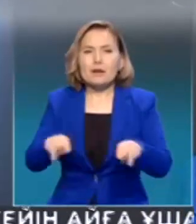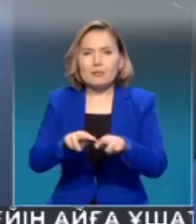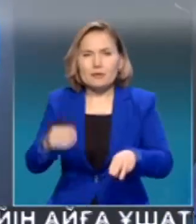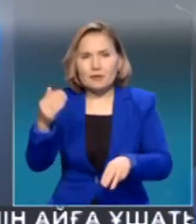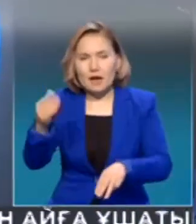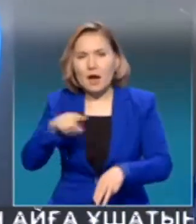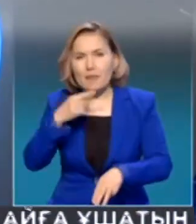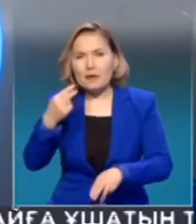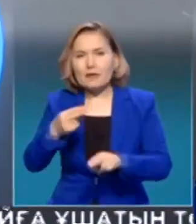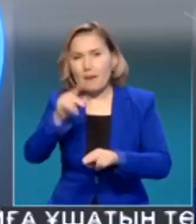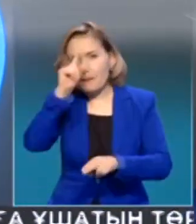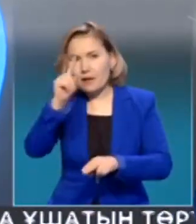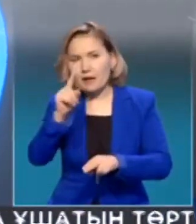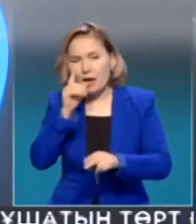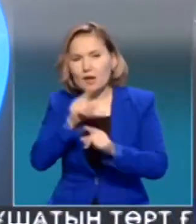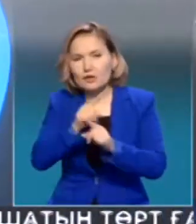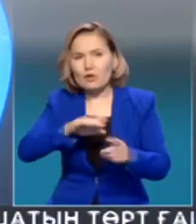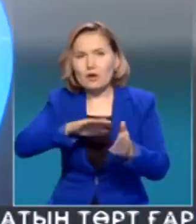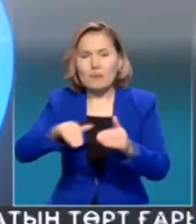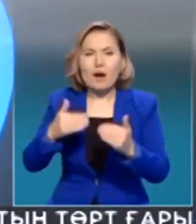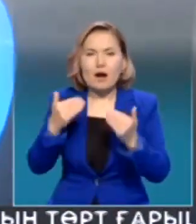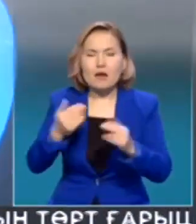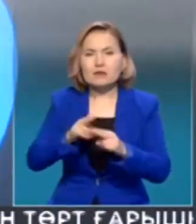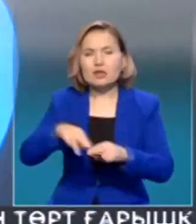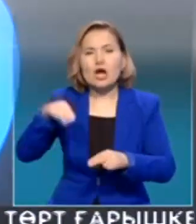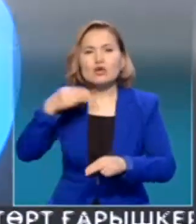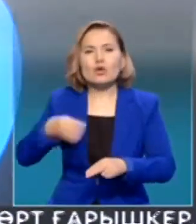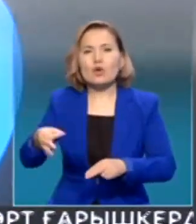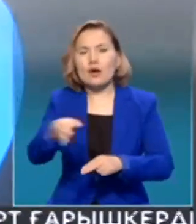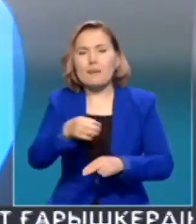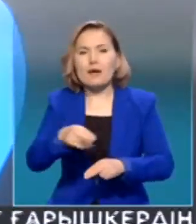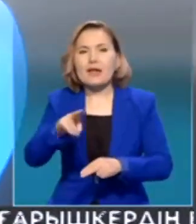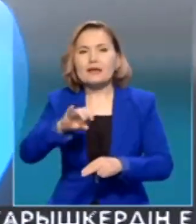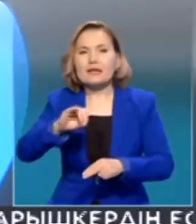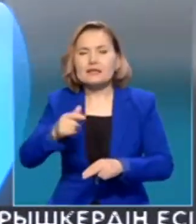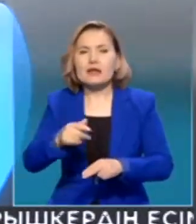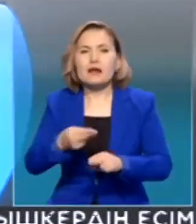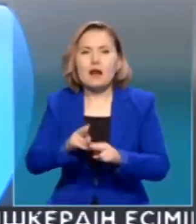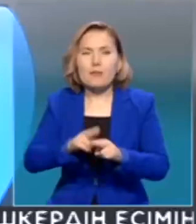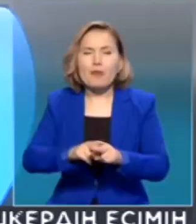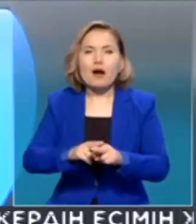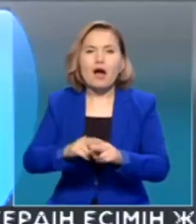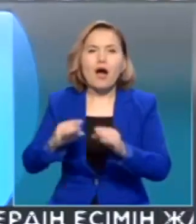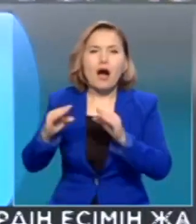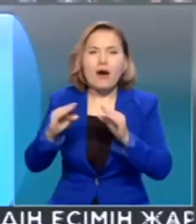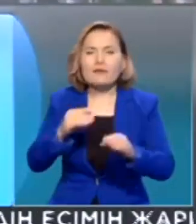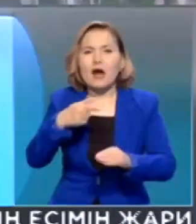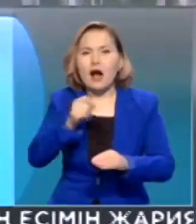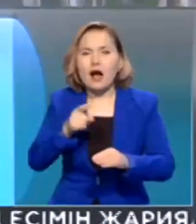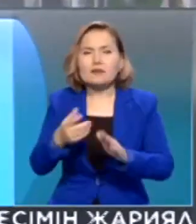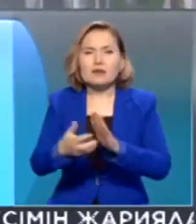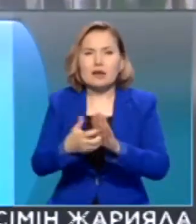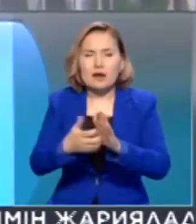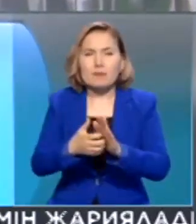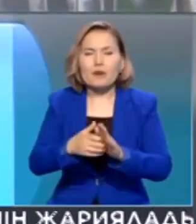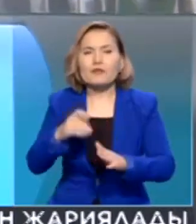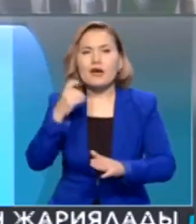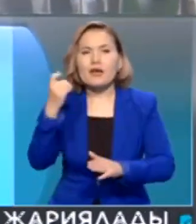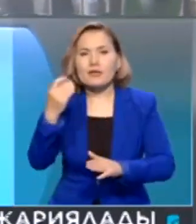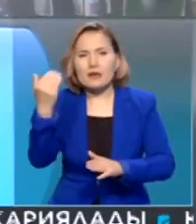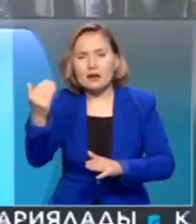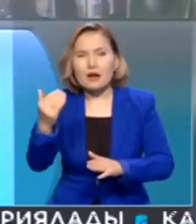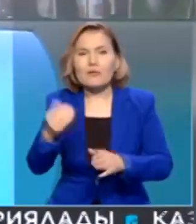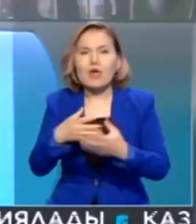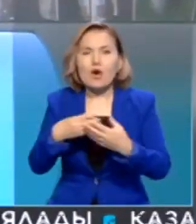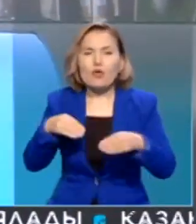Премьер-министр айтқандай, бір ай өтпей-ақ, қазірдің өзінде Түркістан облысында дизель отынымен автогаз тапшы. Соның кесірінен дихандар көктемгі